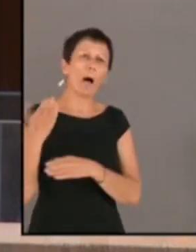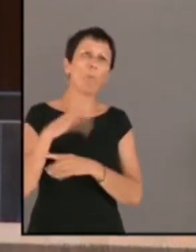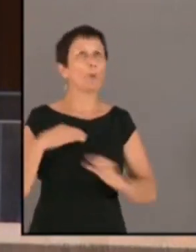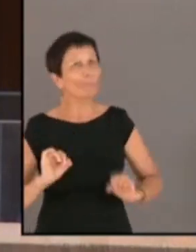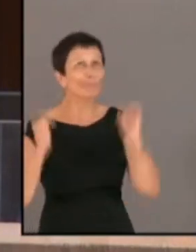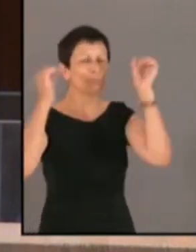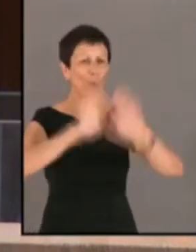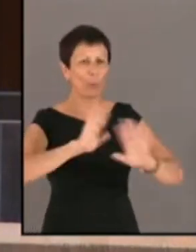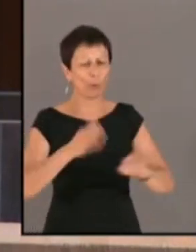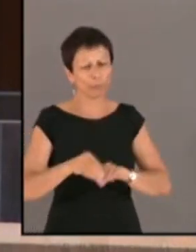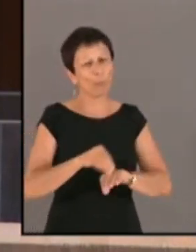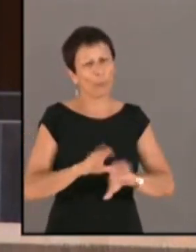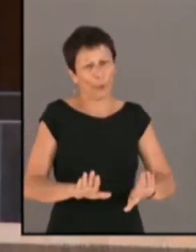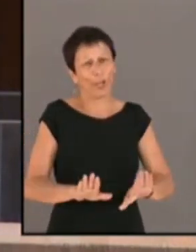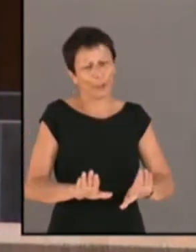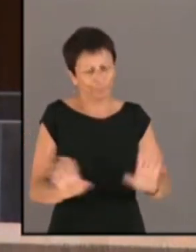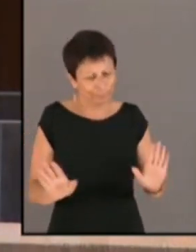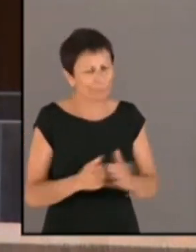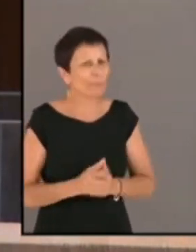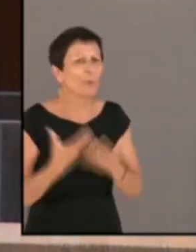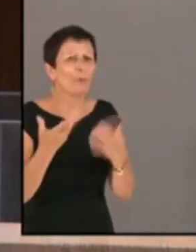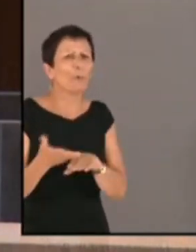tout cas, il est trop tôt pour l'être. Mais je voudrais quand même